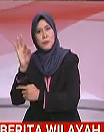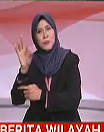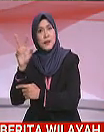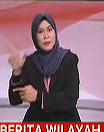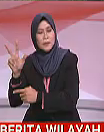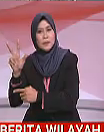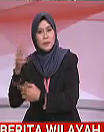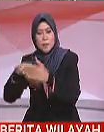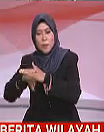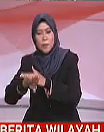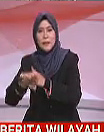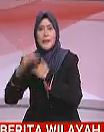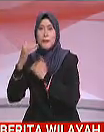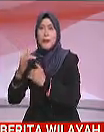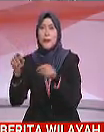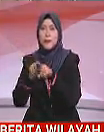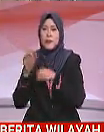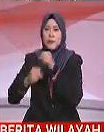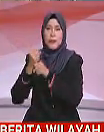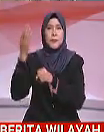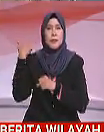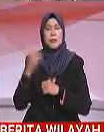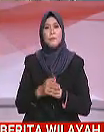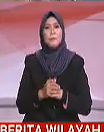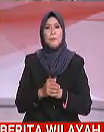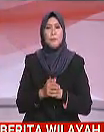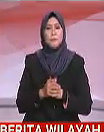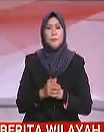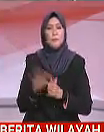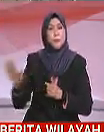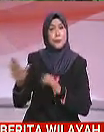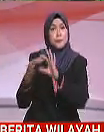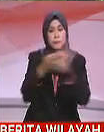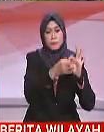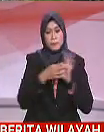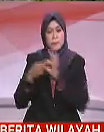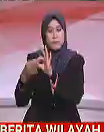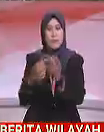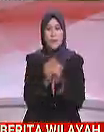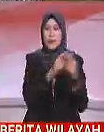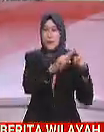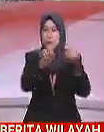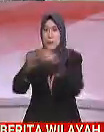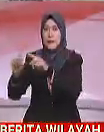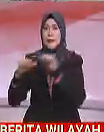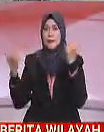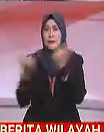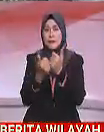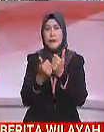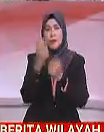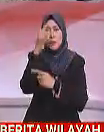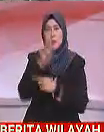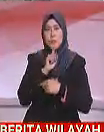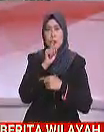199,893 kemasukan dalam tempoh sama tahun lepas. Justru pihaknya bekerjasama rapat dengan pelbagai agensi berkaitan